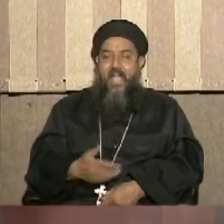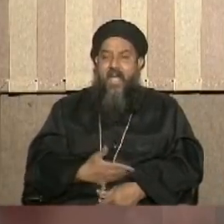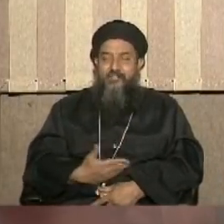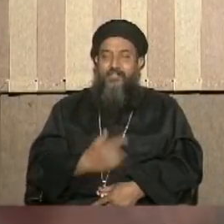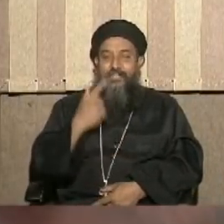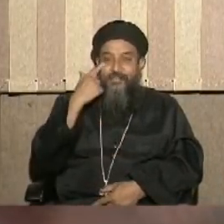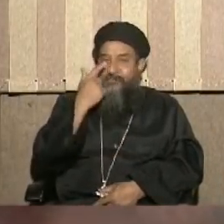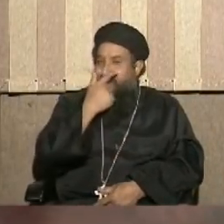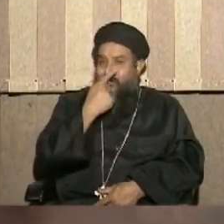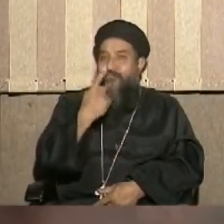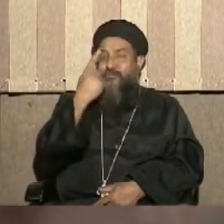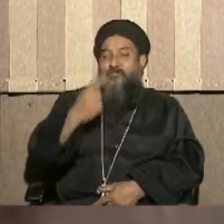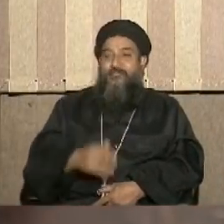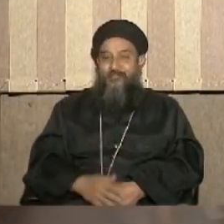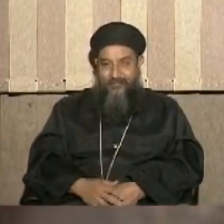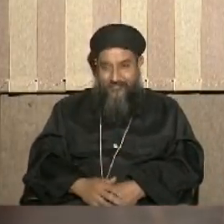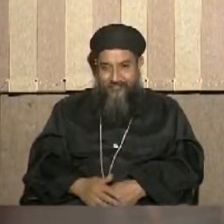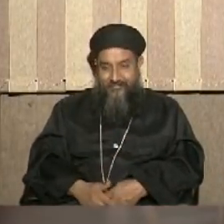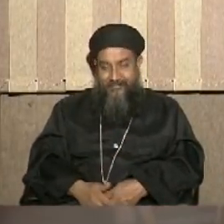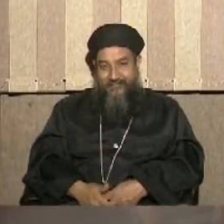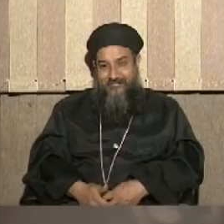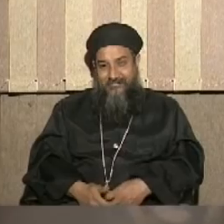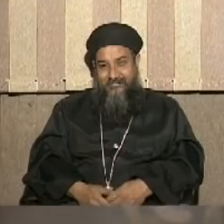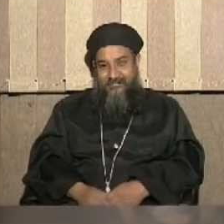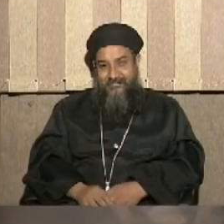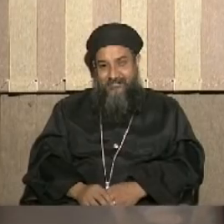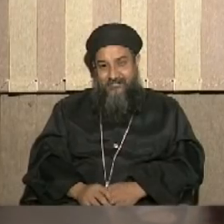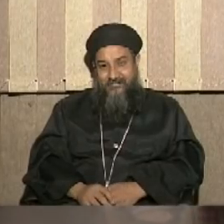رغم اشتياقي إليكم